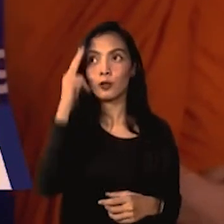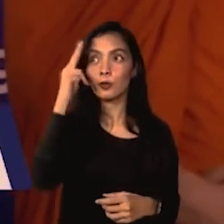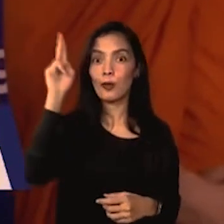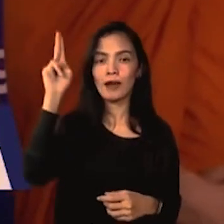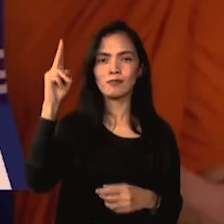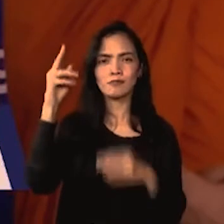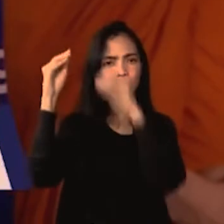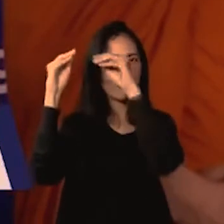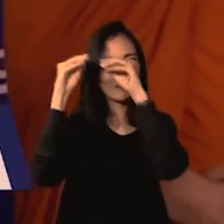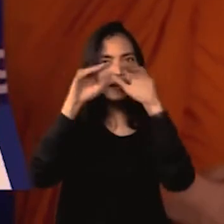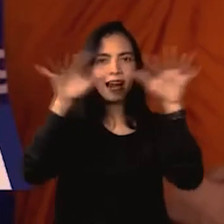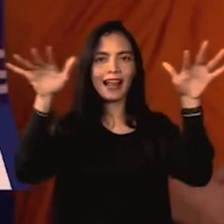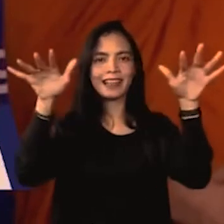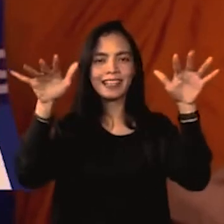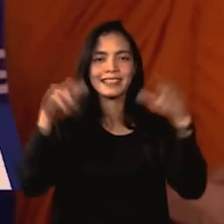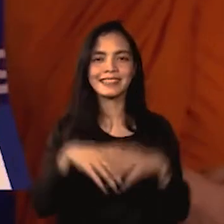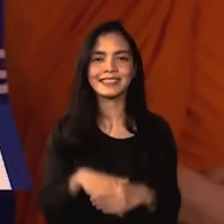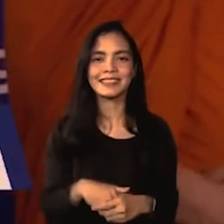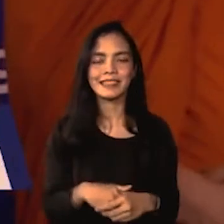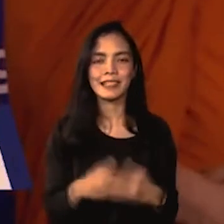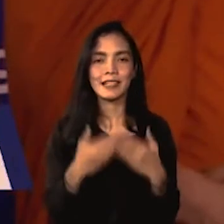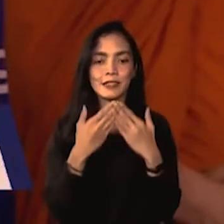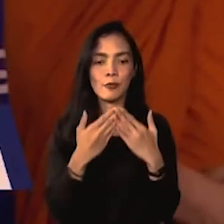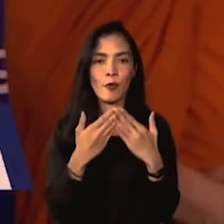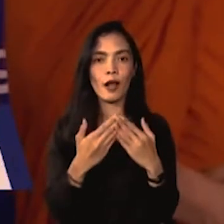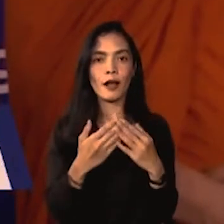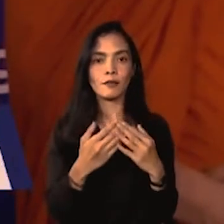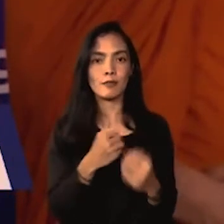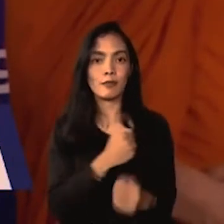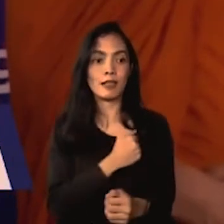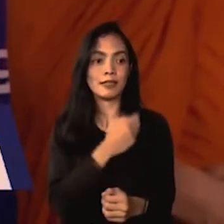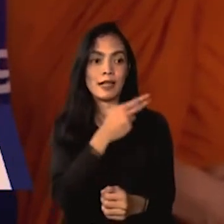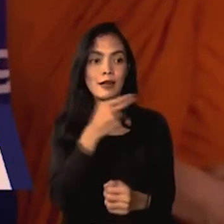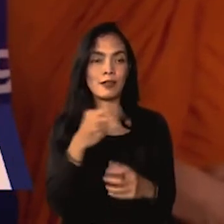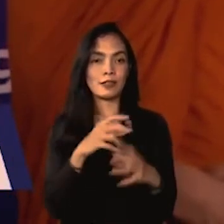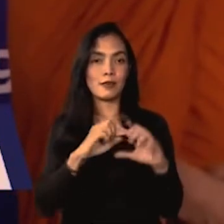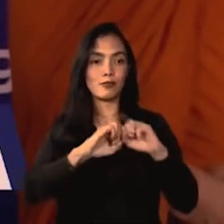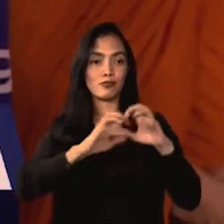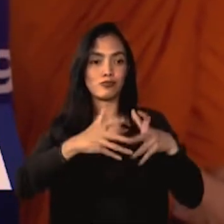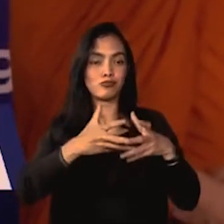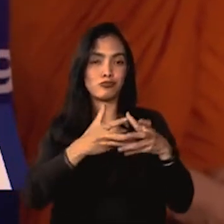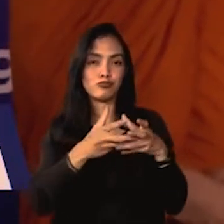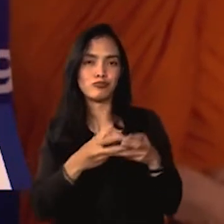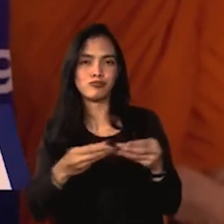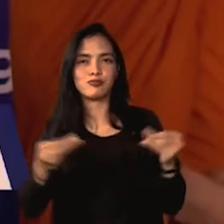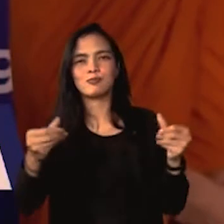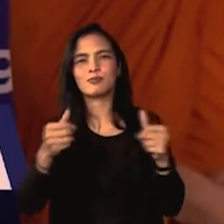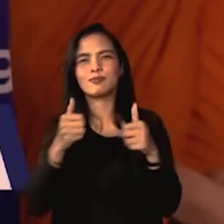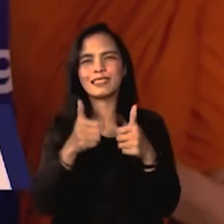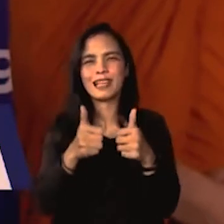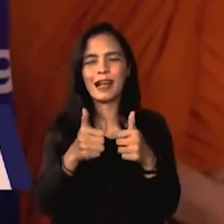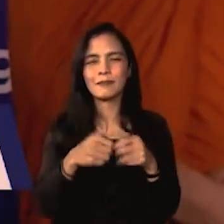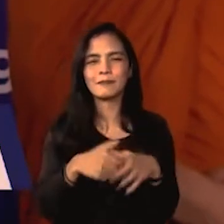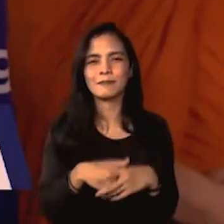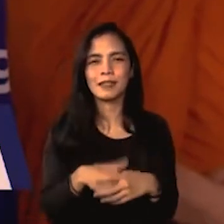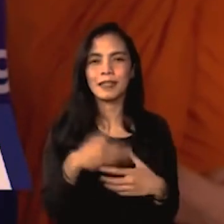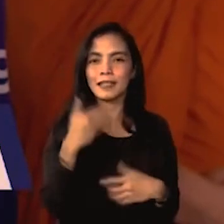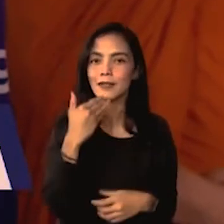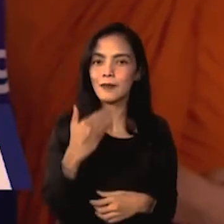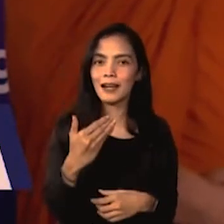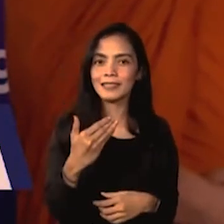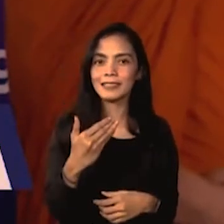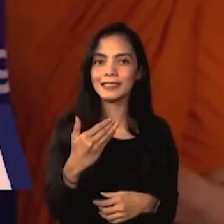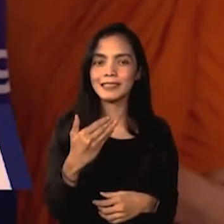kita semua, dan semoga bangsa ini keluar dari pandemi COVID-19. Terima kasih, selamat